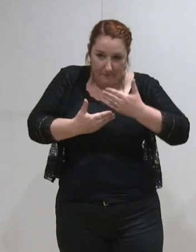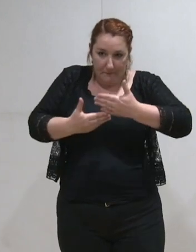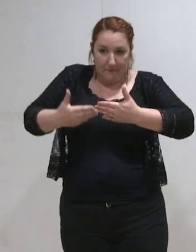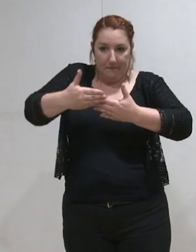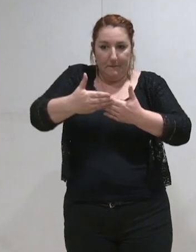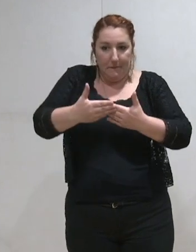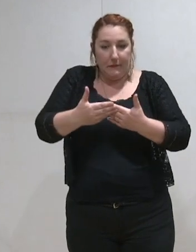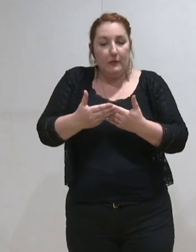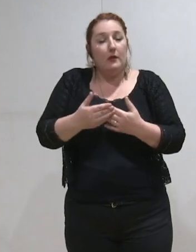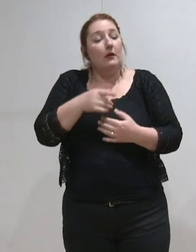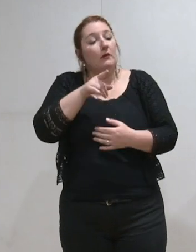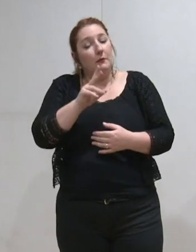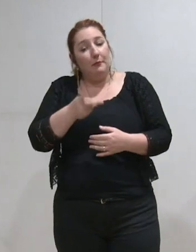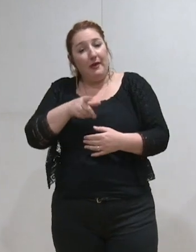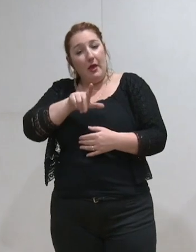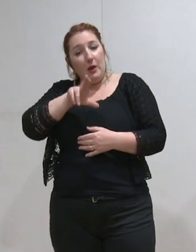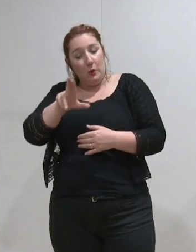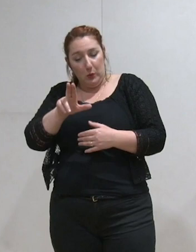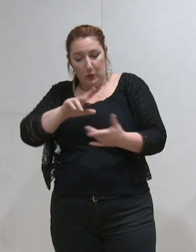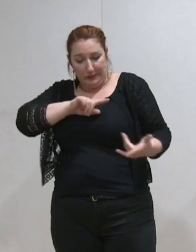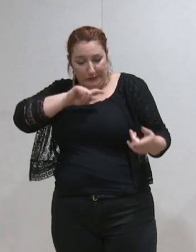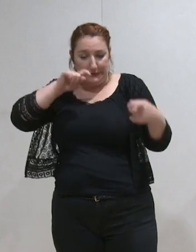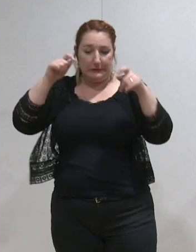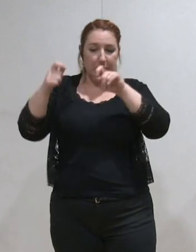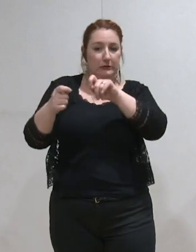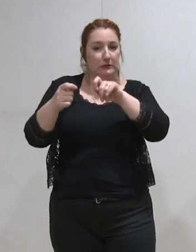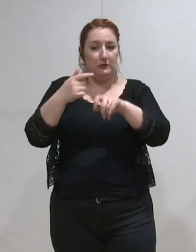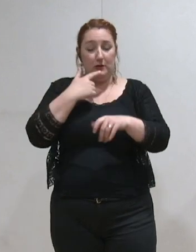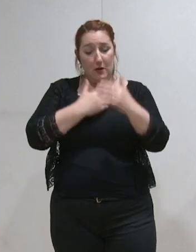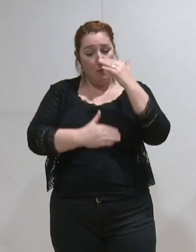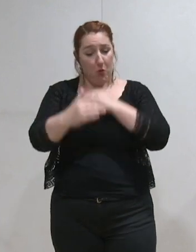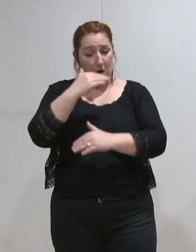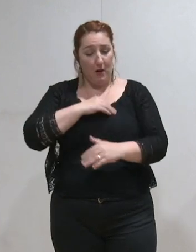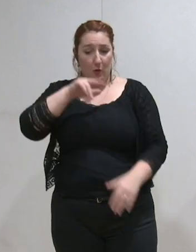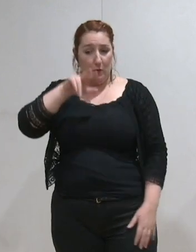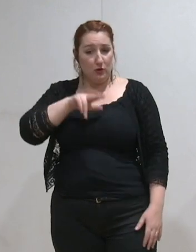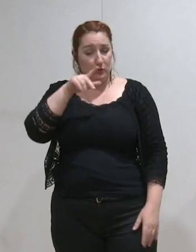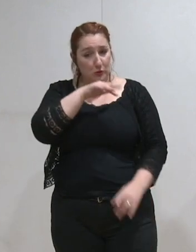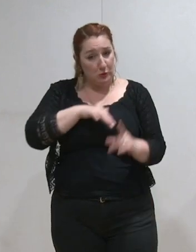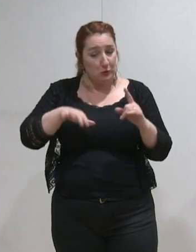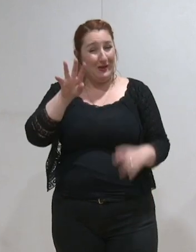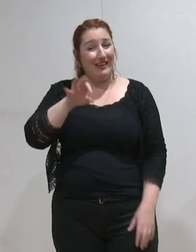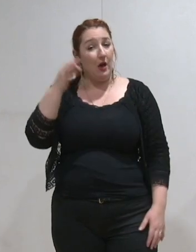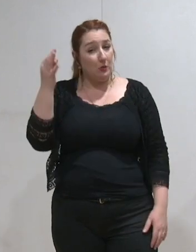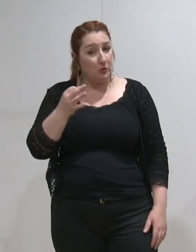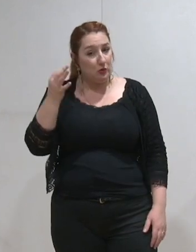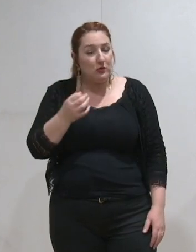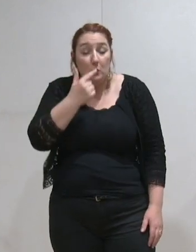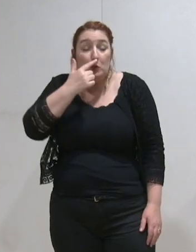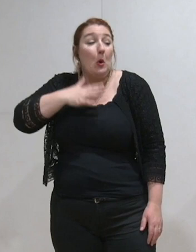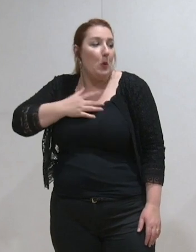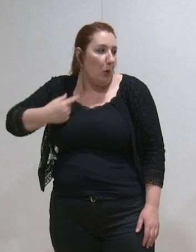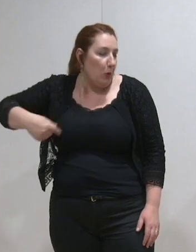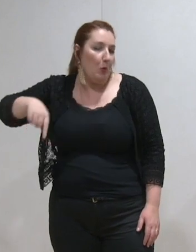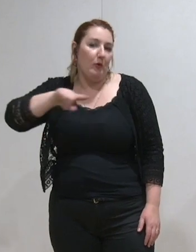révision du PLU les programmes à 40 % logements sociaux de notre point de vue c'est